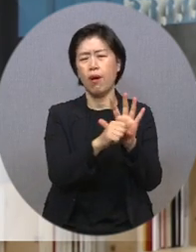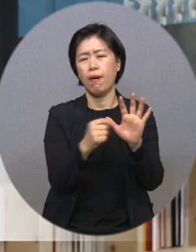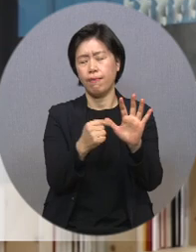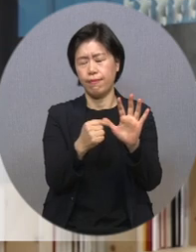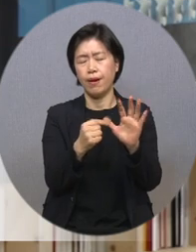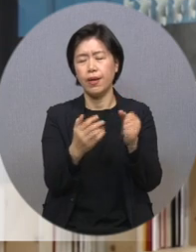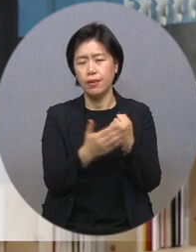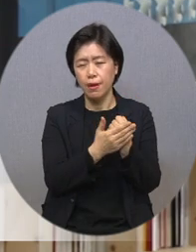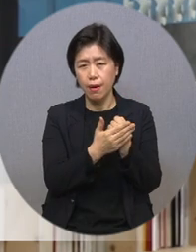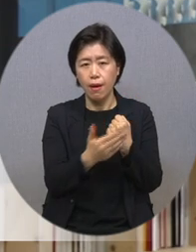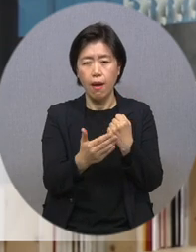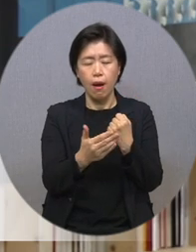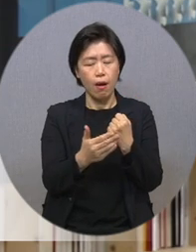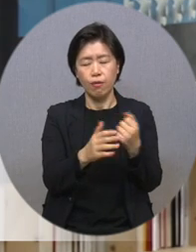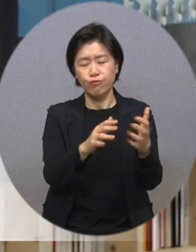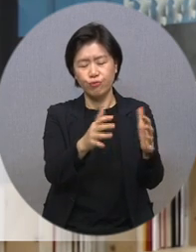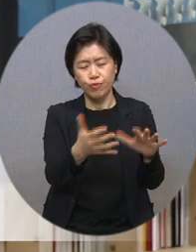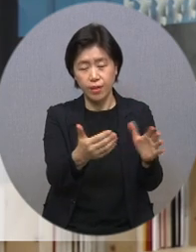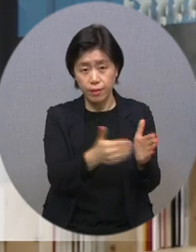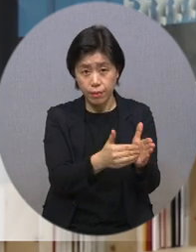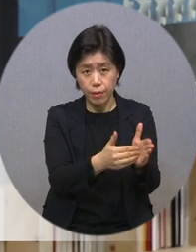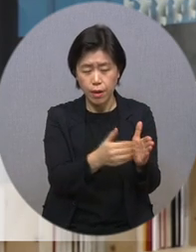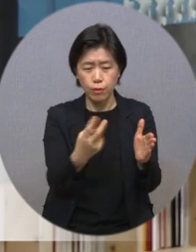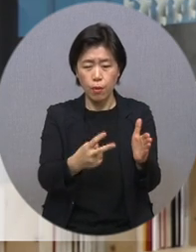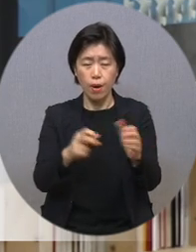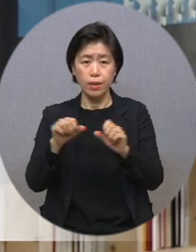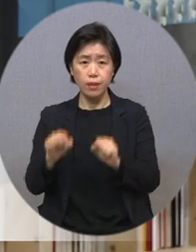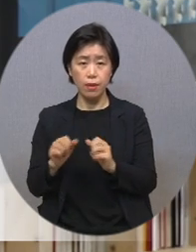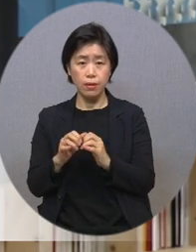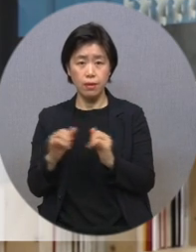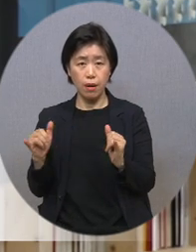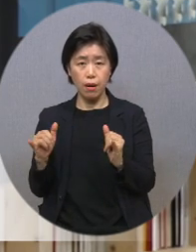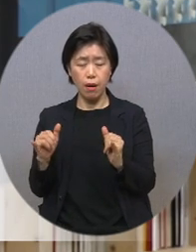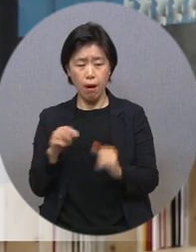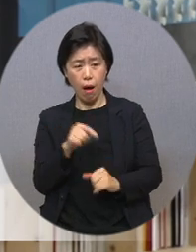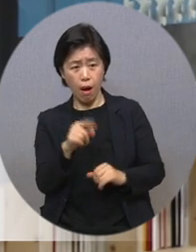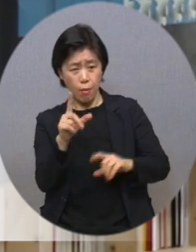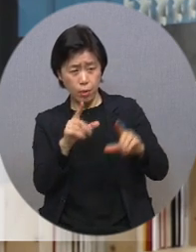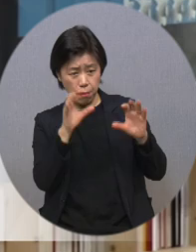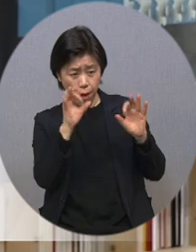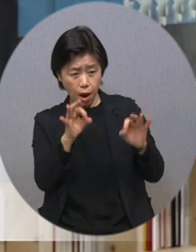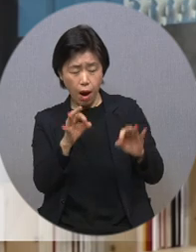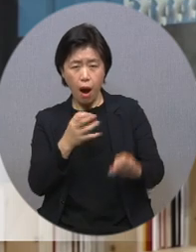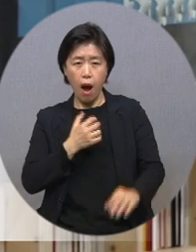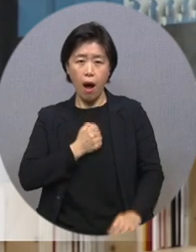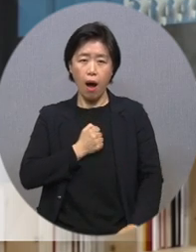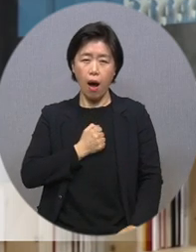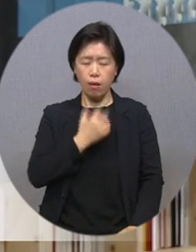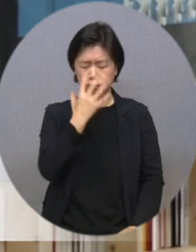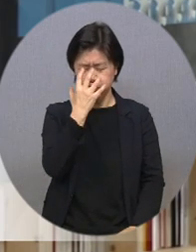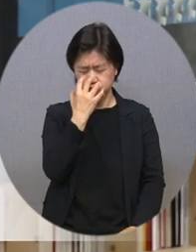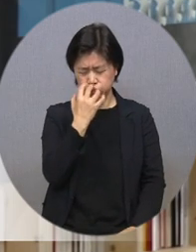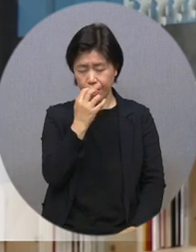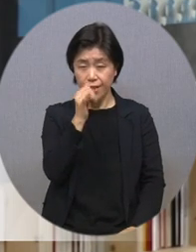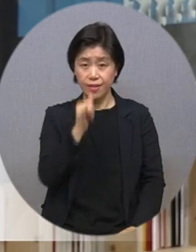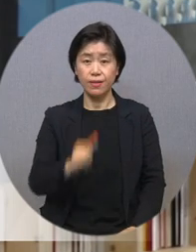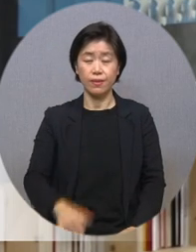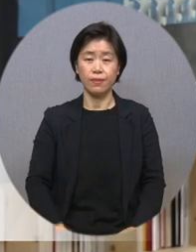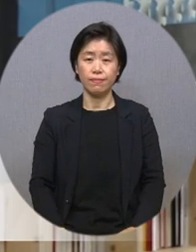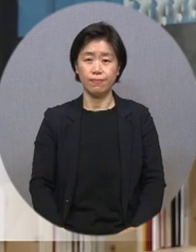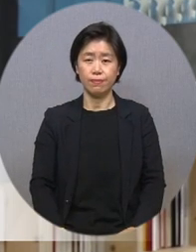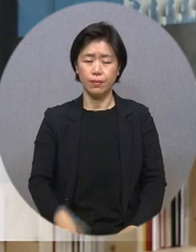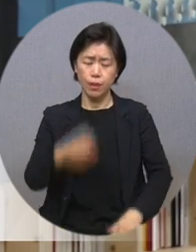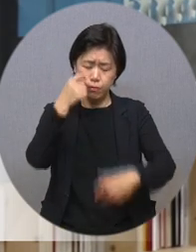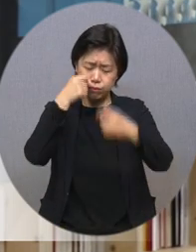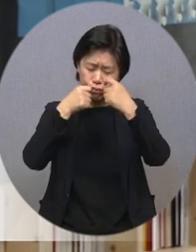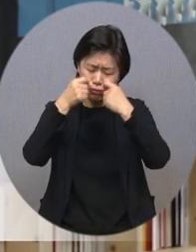팬데믹으로 인해서 고인이 되고 남아있는 사람들은 많이 우울증에 빠지기도 하고